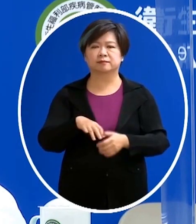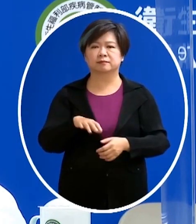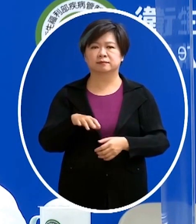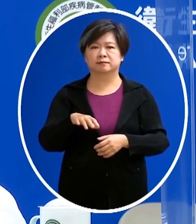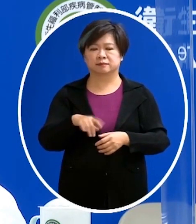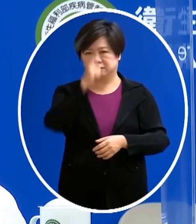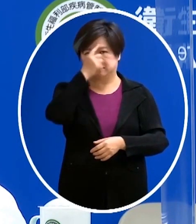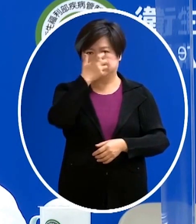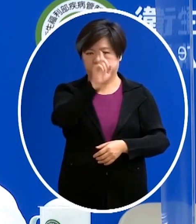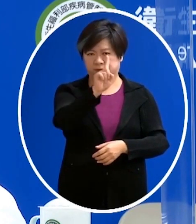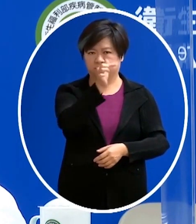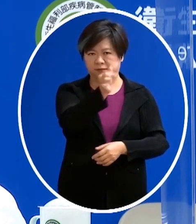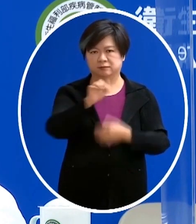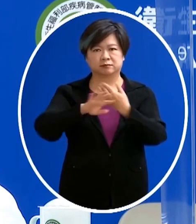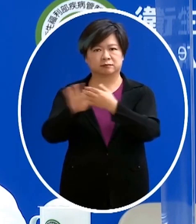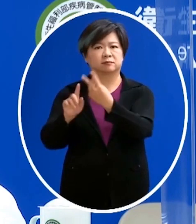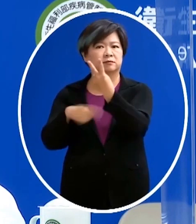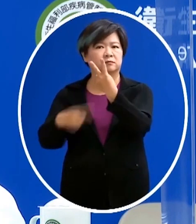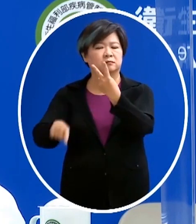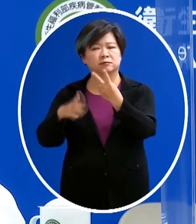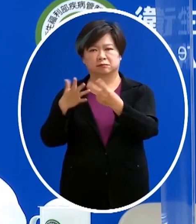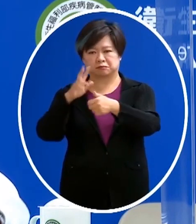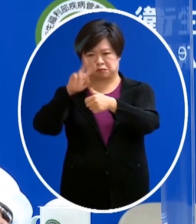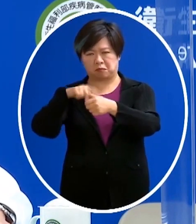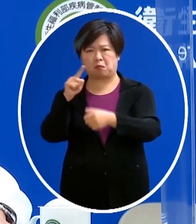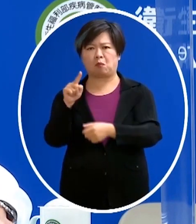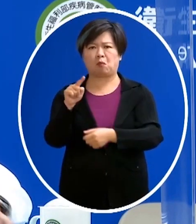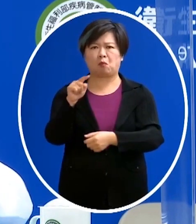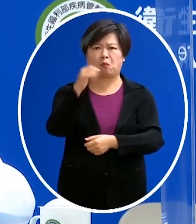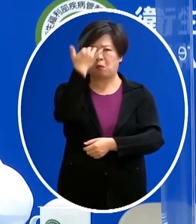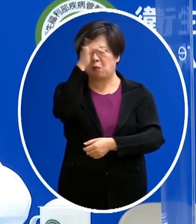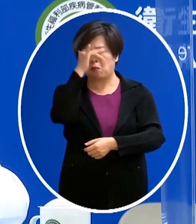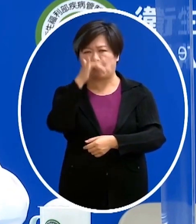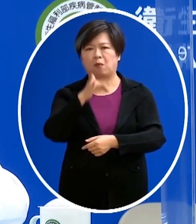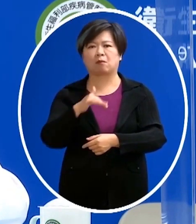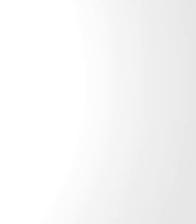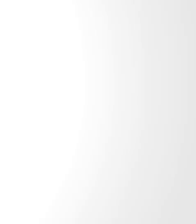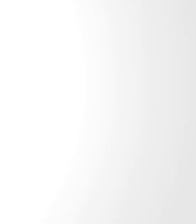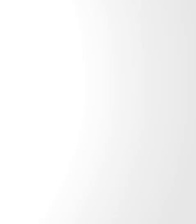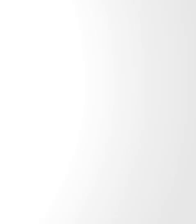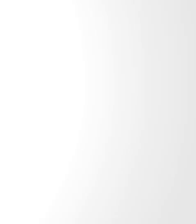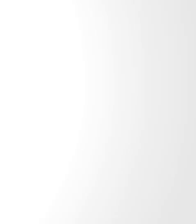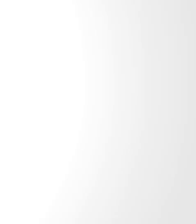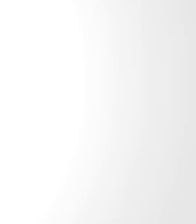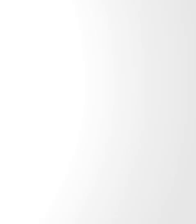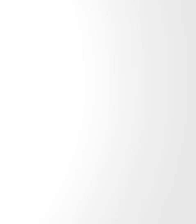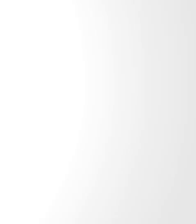阳性，那2位是无症状哈被验出来，目前都在集中检疫所。